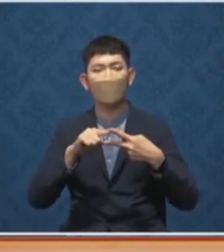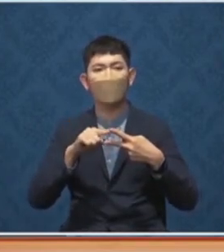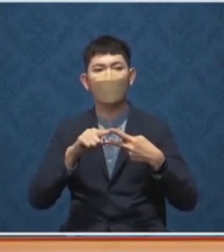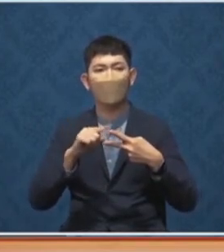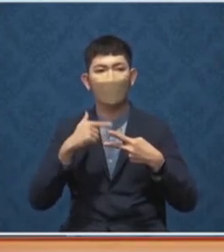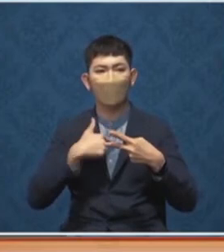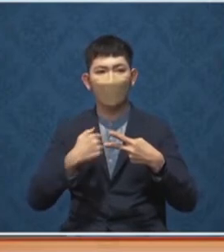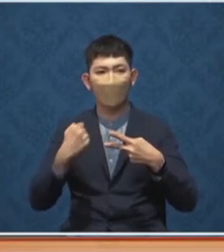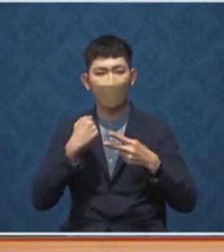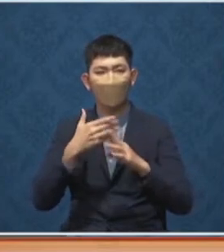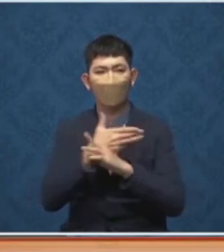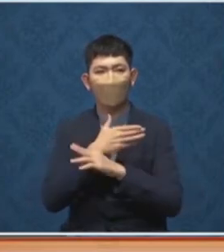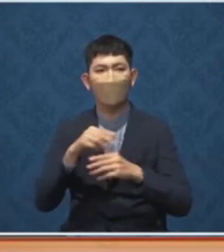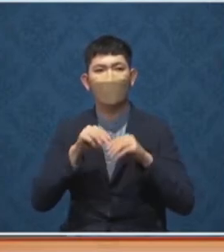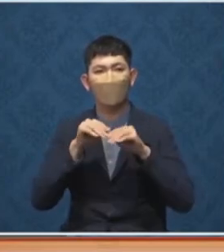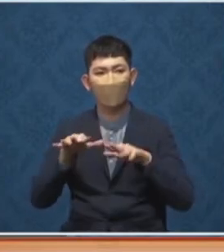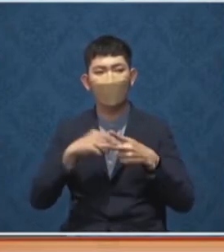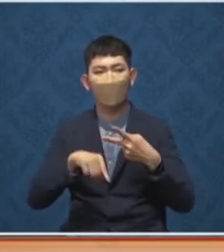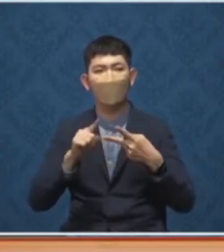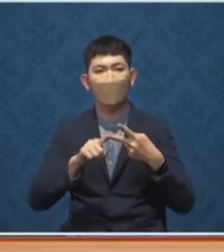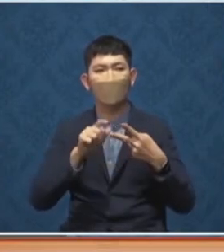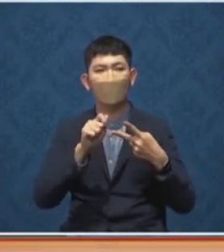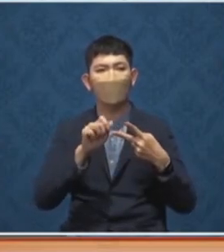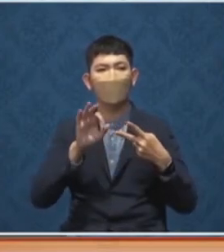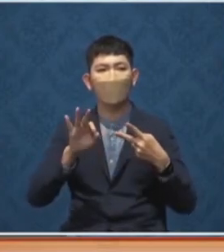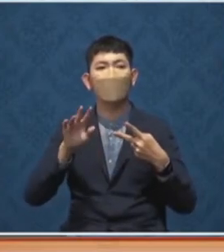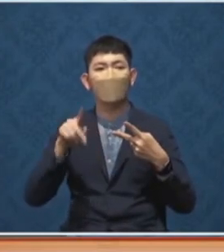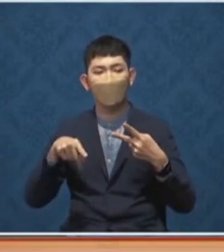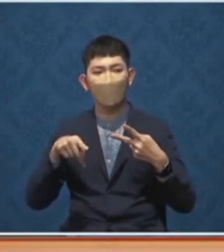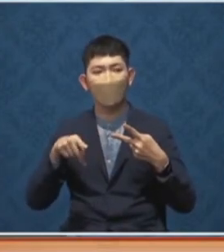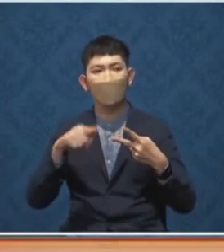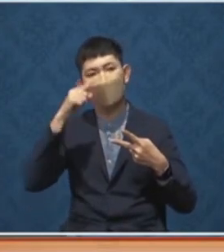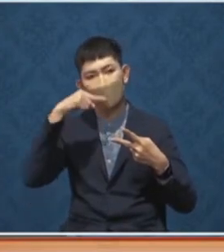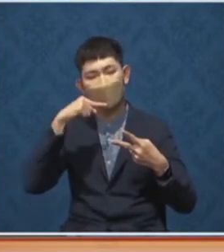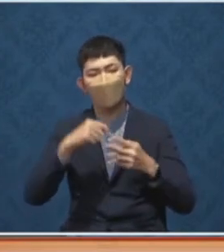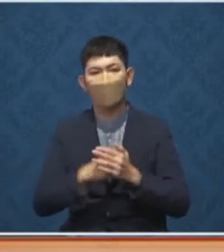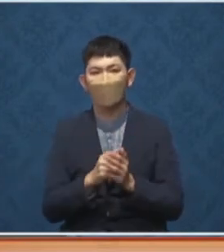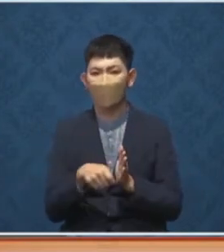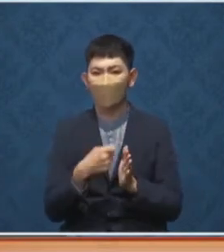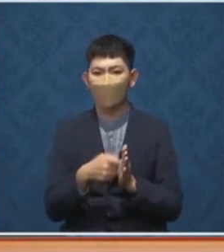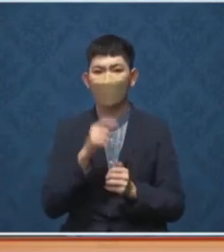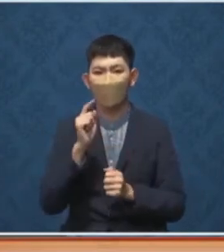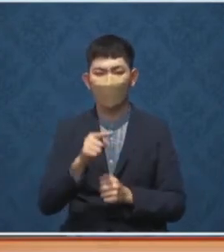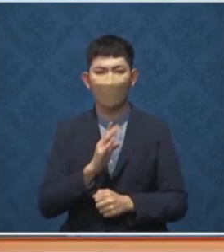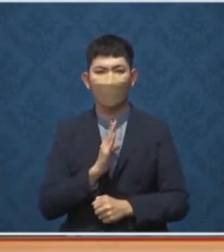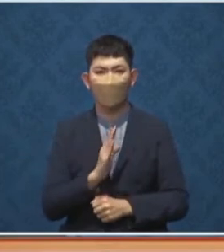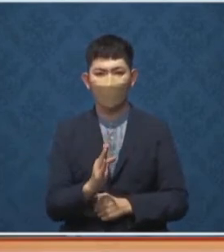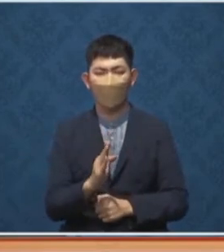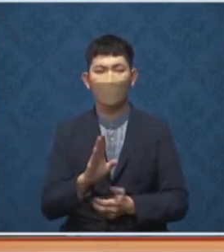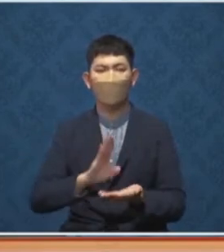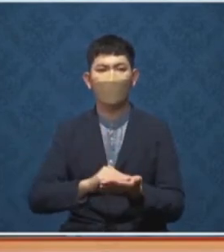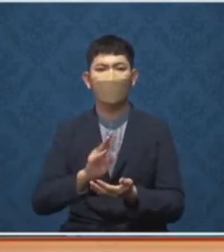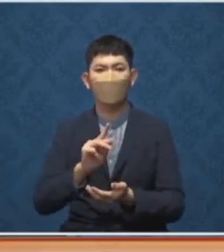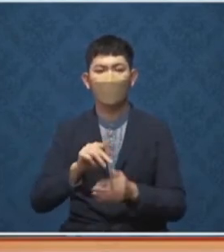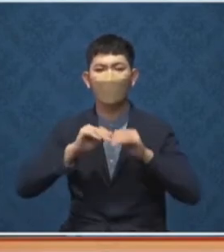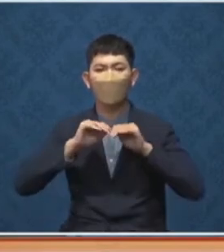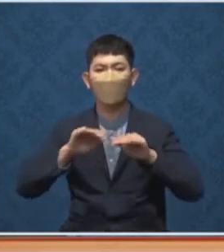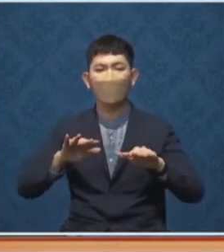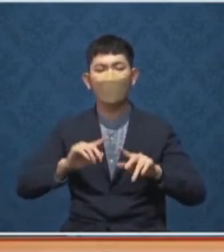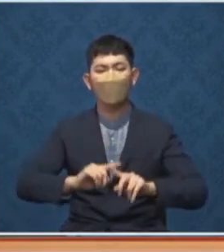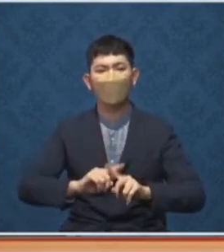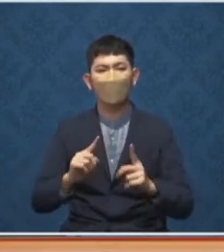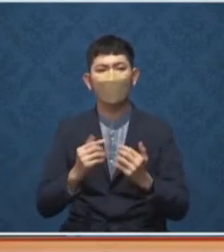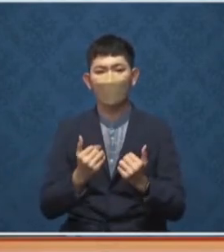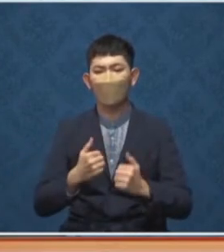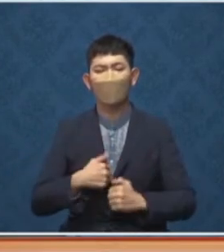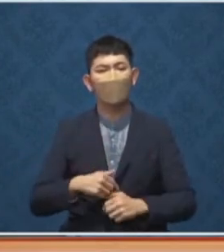จัดตั้งโดยรัฐบาลเพรหกการทสําคัที่สุในการเป็องค์ตตenserสข้อเทศจริง ก็คอความเป็นกลางและสิ่งที่ยอมรบมัได้ใน